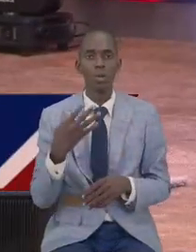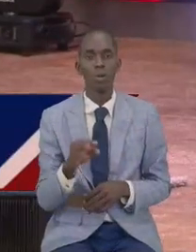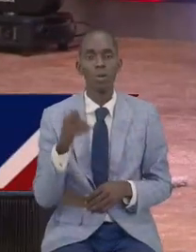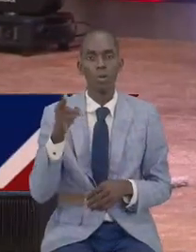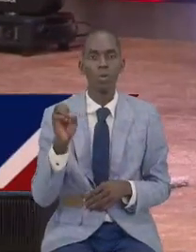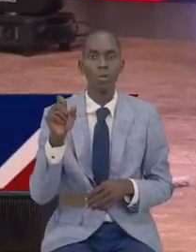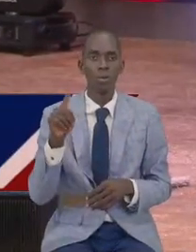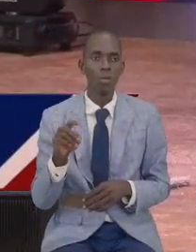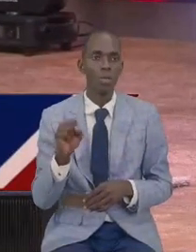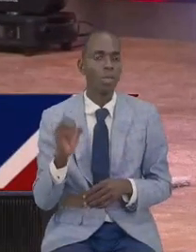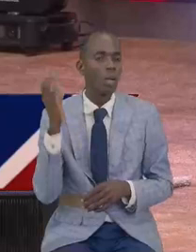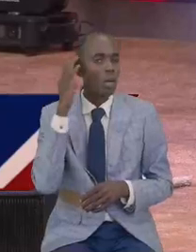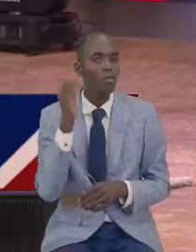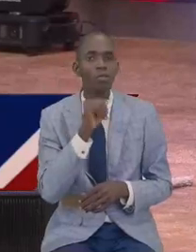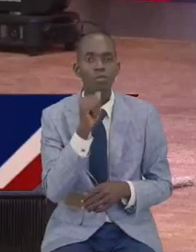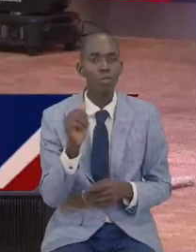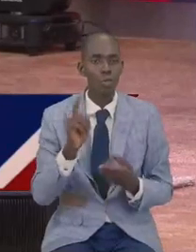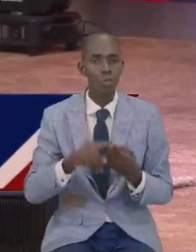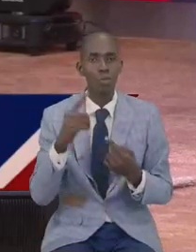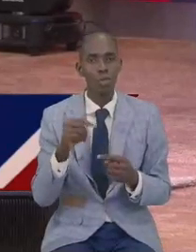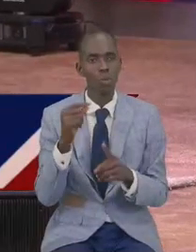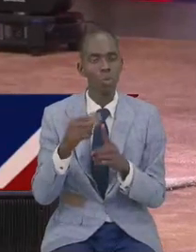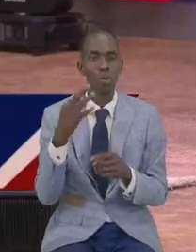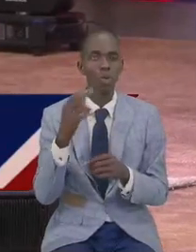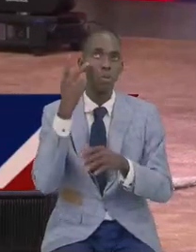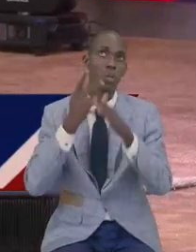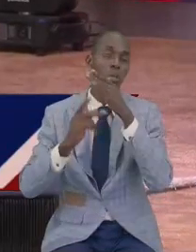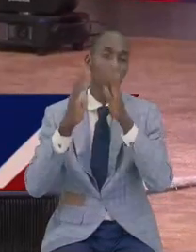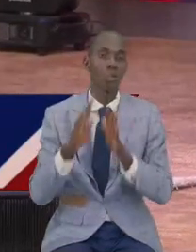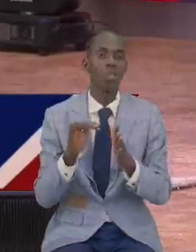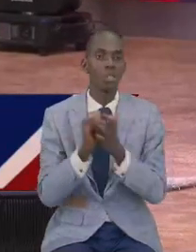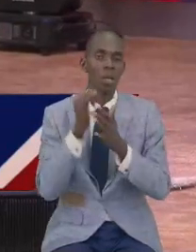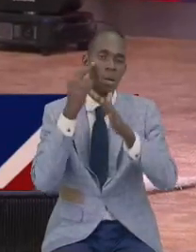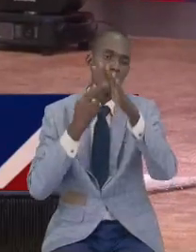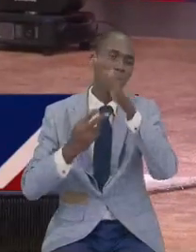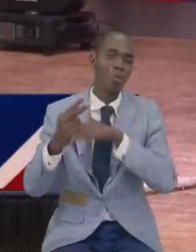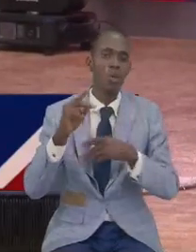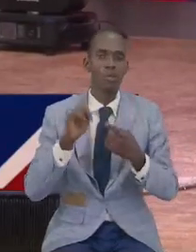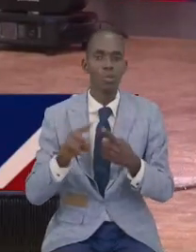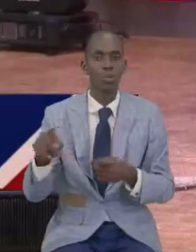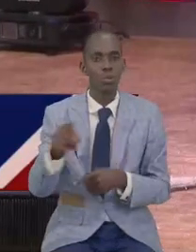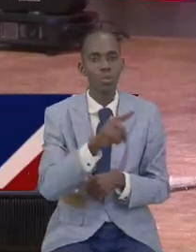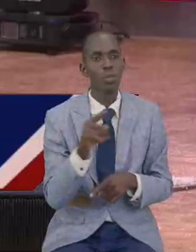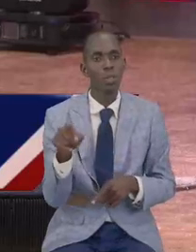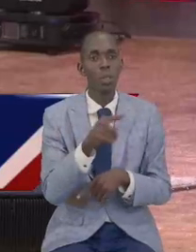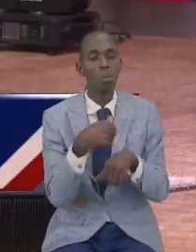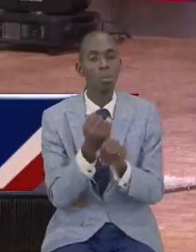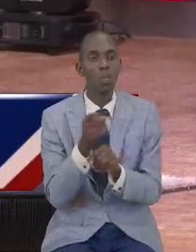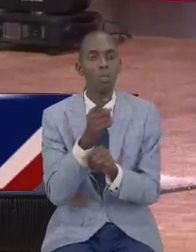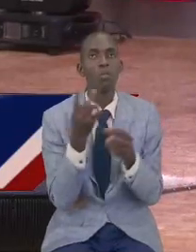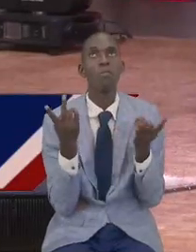Jérémie 23, verset 16. Ainsi parle l'Éternel des armées. N'écoutez pas les paroles des prophètes qui vous prophétisent. Ils